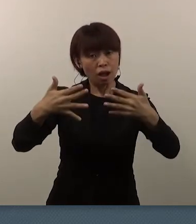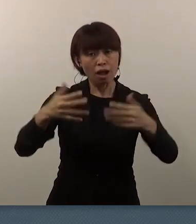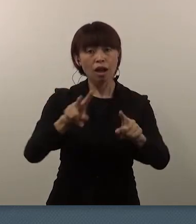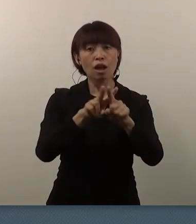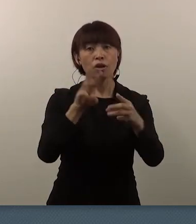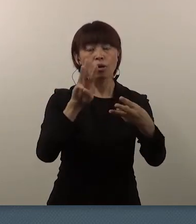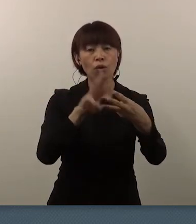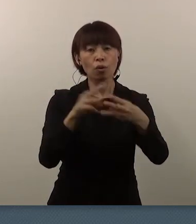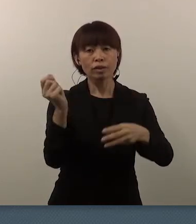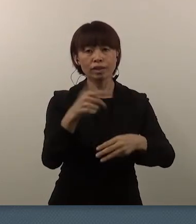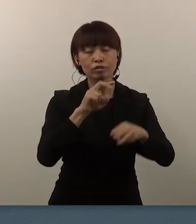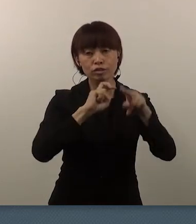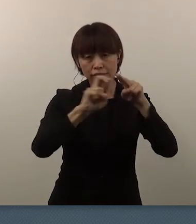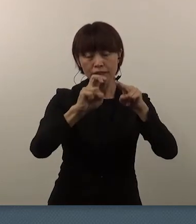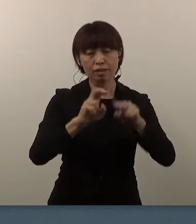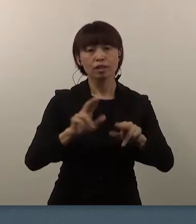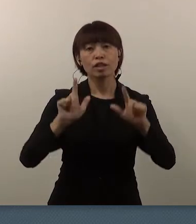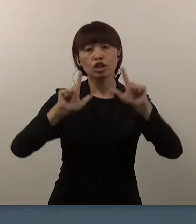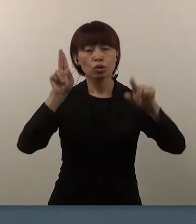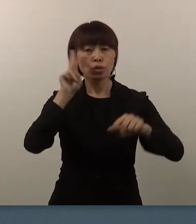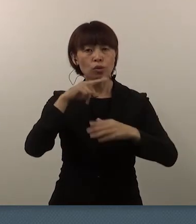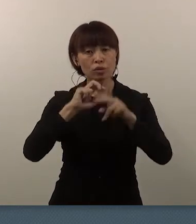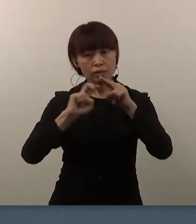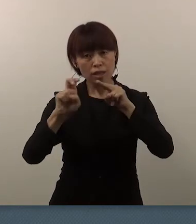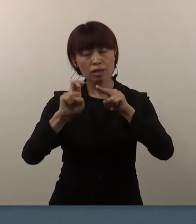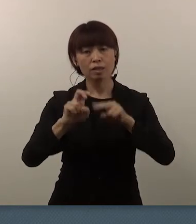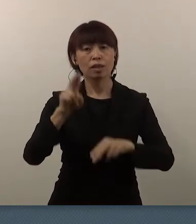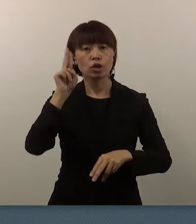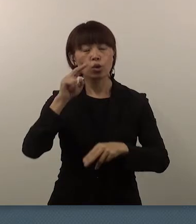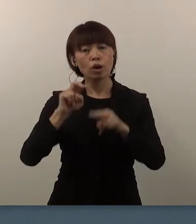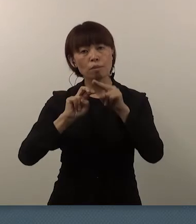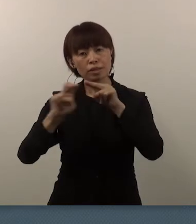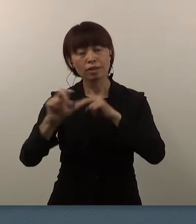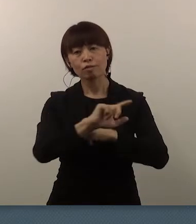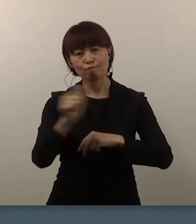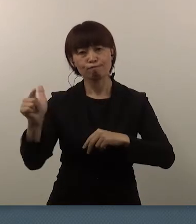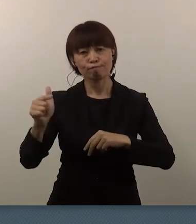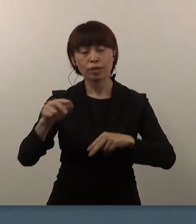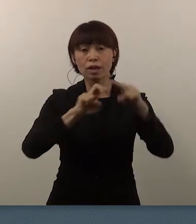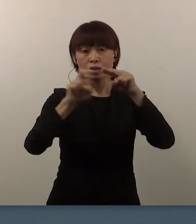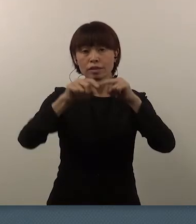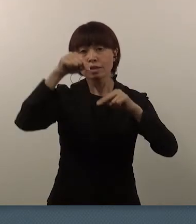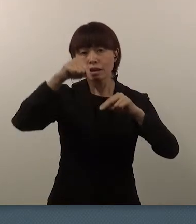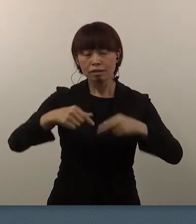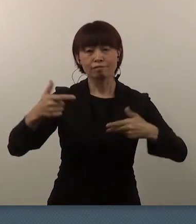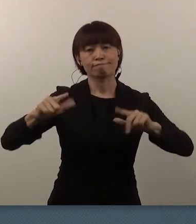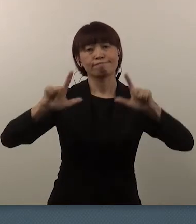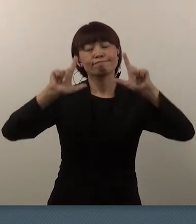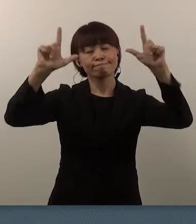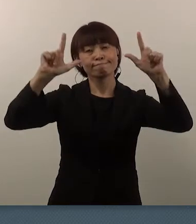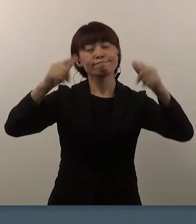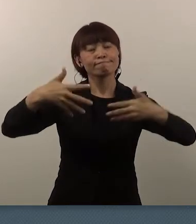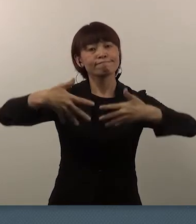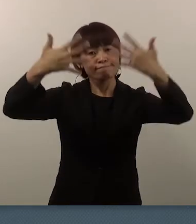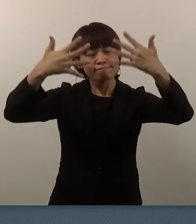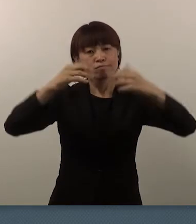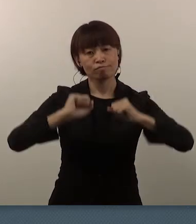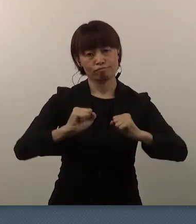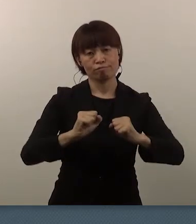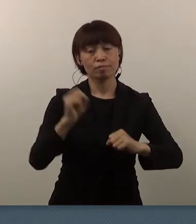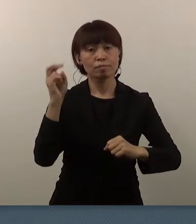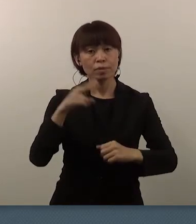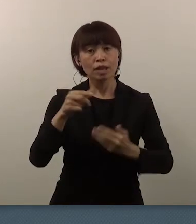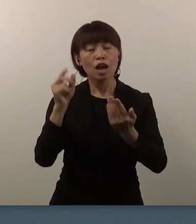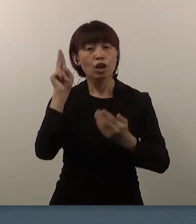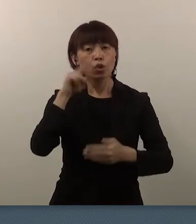線、東急東横線、 JR 横浜線などの車内ビジョン、 JR 横浜駅のデジタルサイネージ